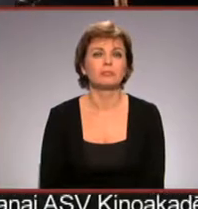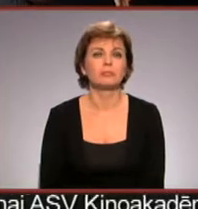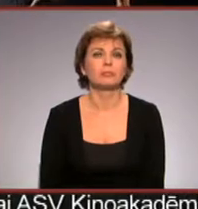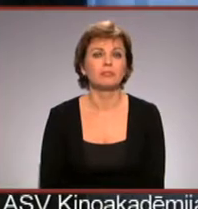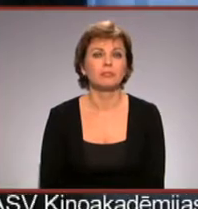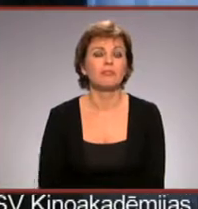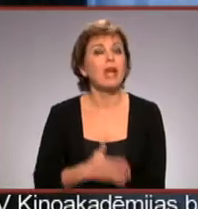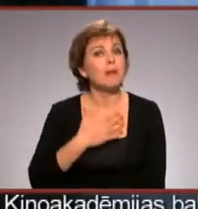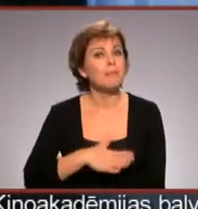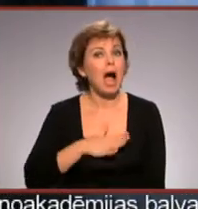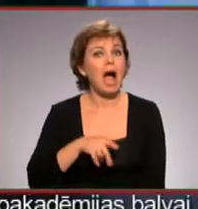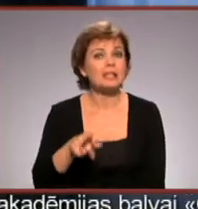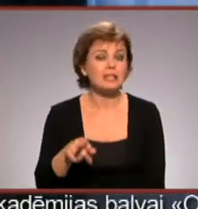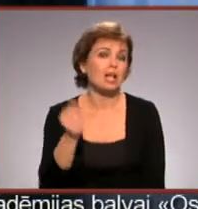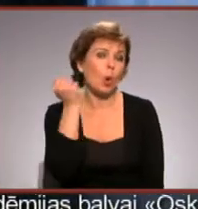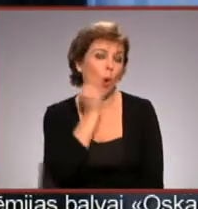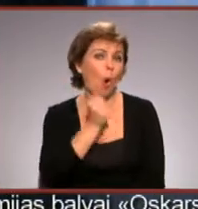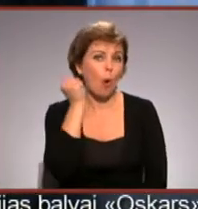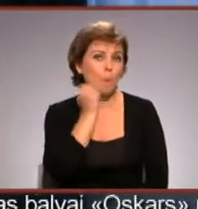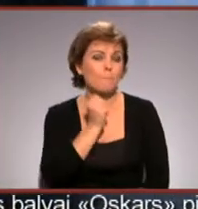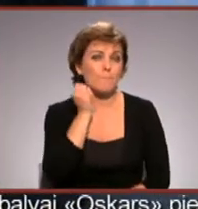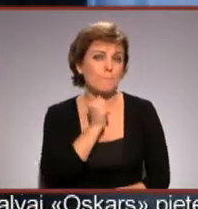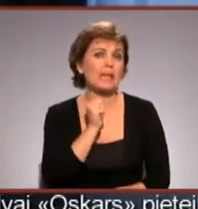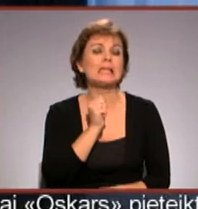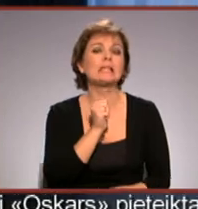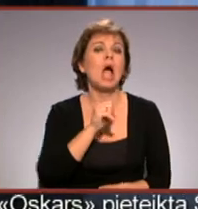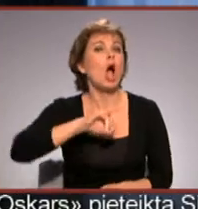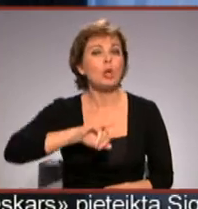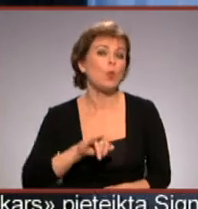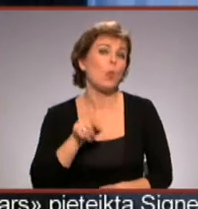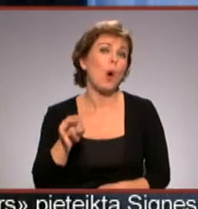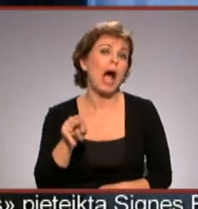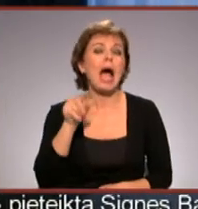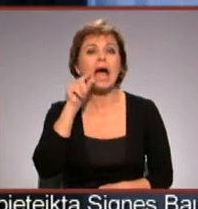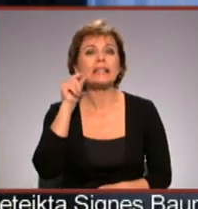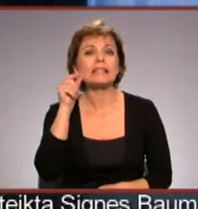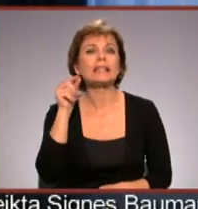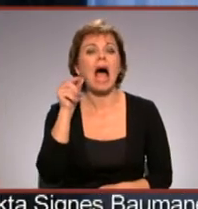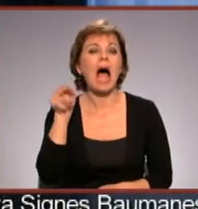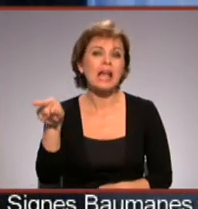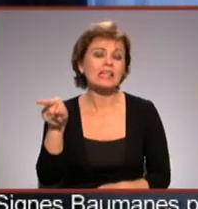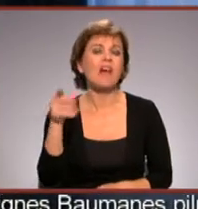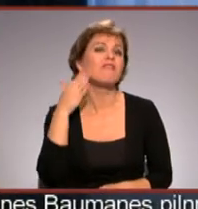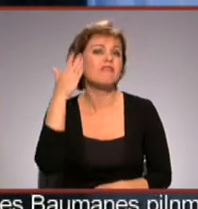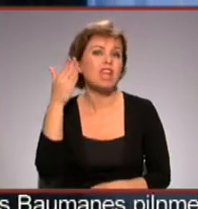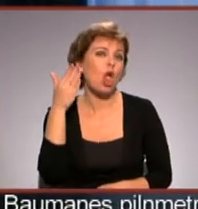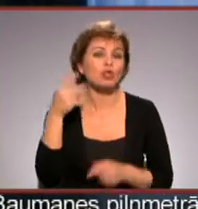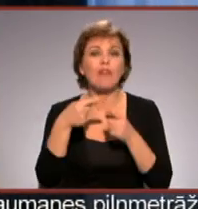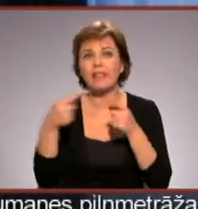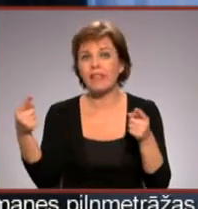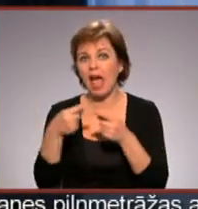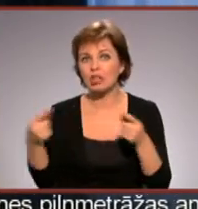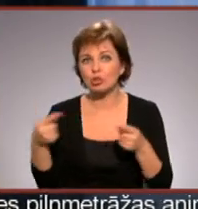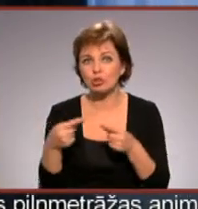Tas ir mazliet varbūt tāds Raiņa komiks. Jo tā Raiņa filozofija, kas ir Lugā, protams, ka tā ir tekstos. Un noņemot tekstu